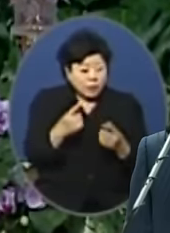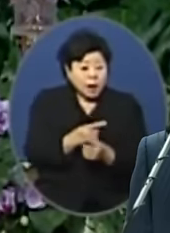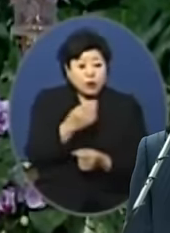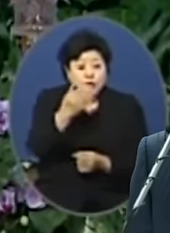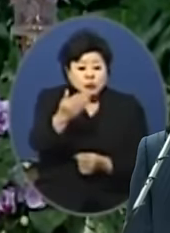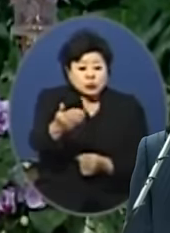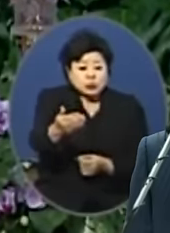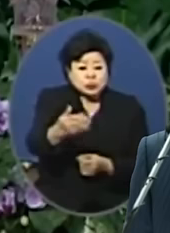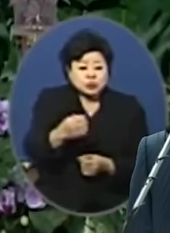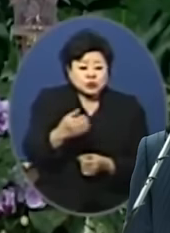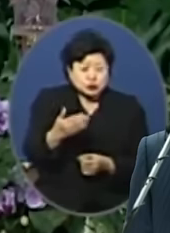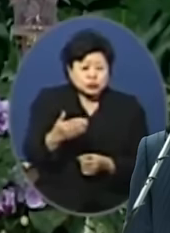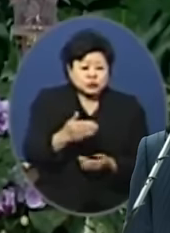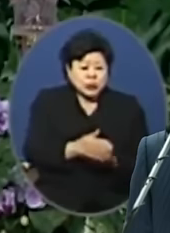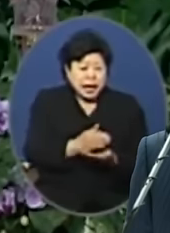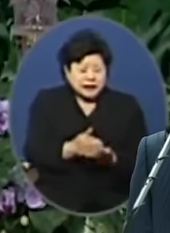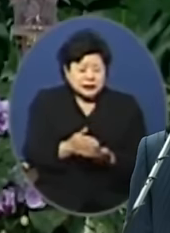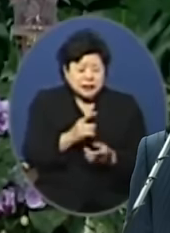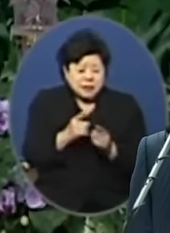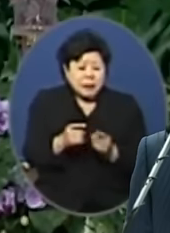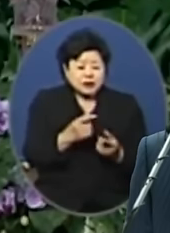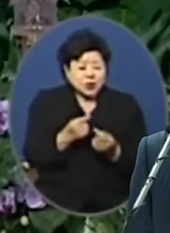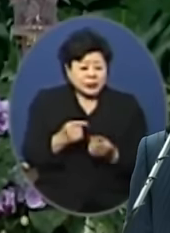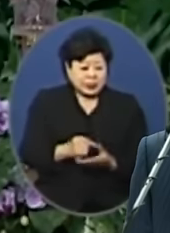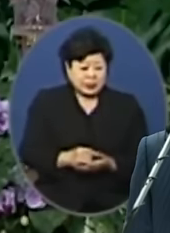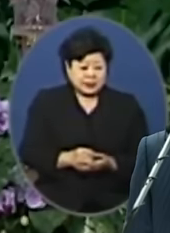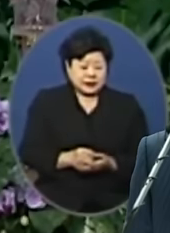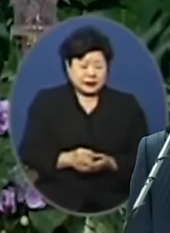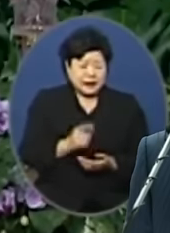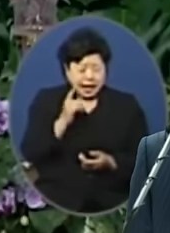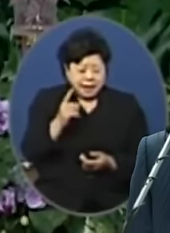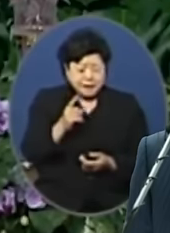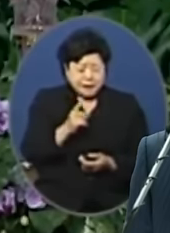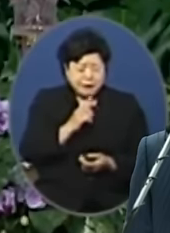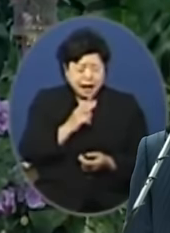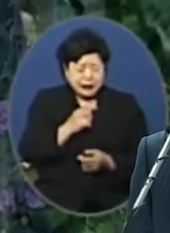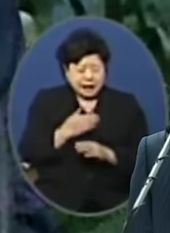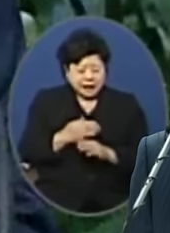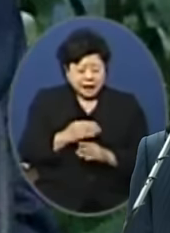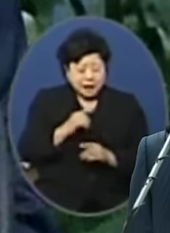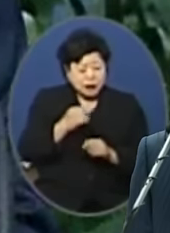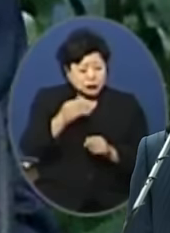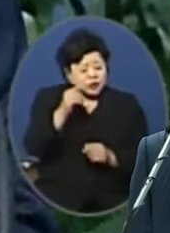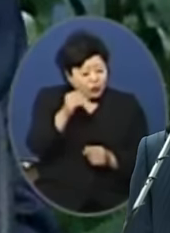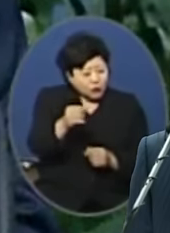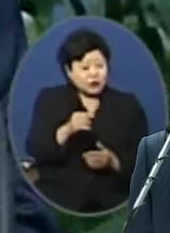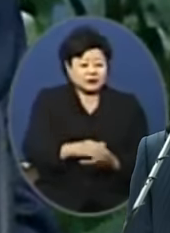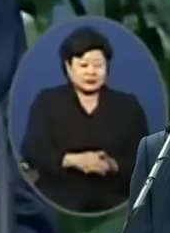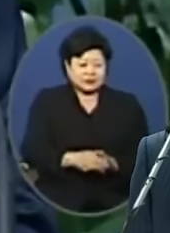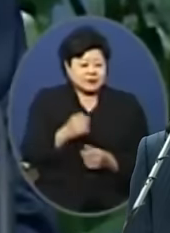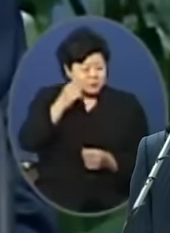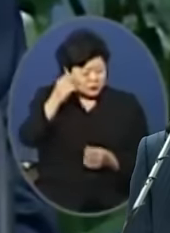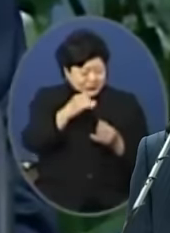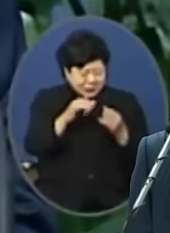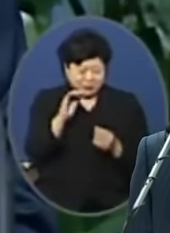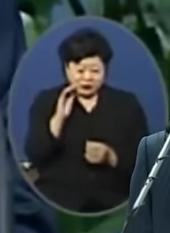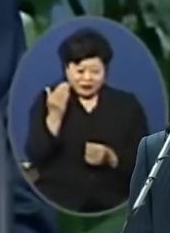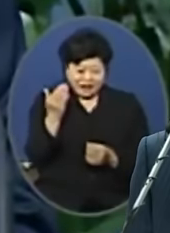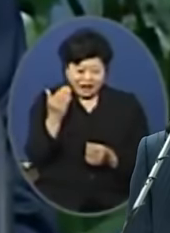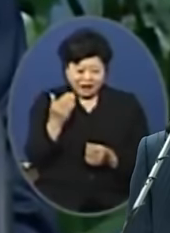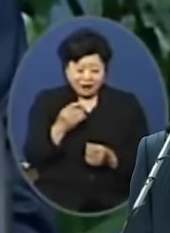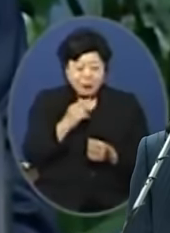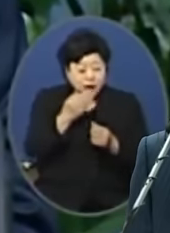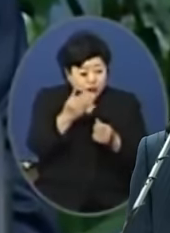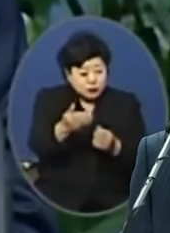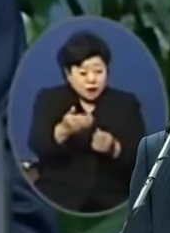것입니다. 99가지 말은 똑같이 하더라도 한마디 다른 게 너는 훌륭한 사람이 되겠다고